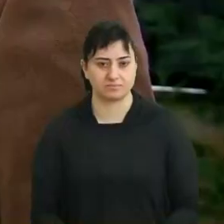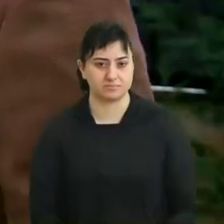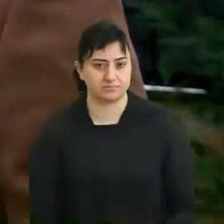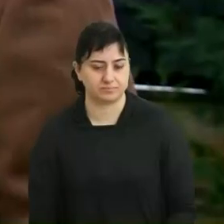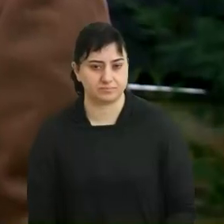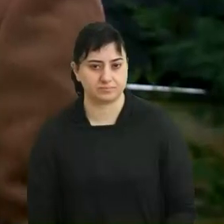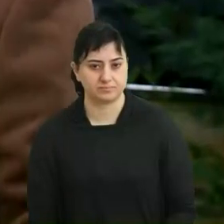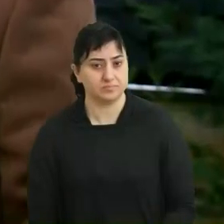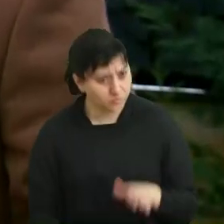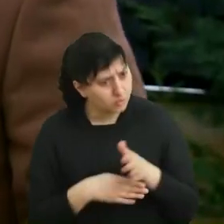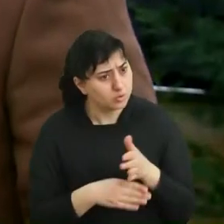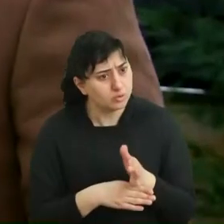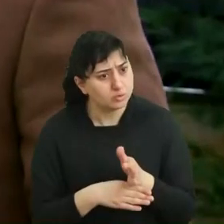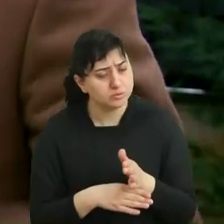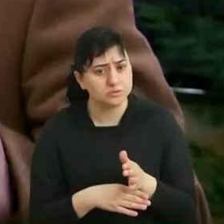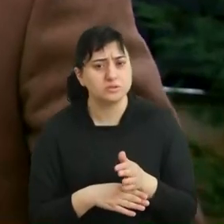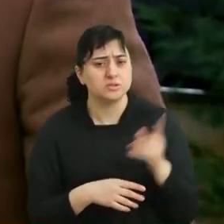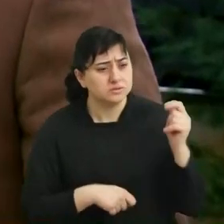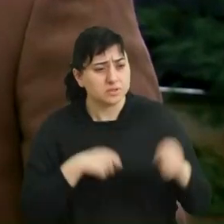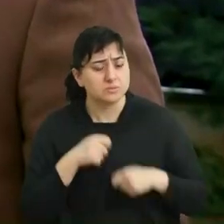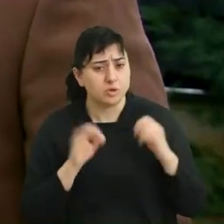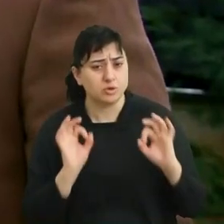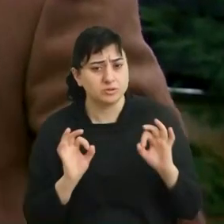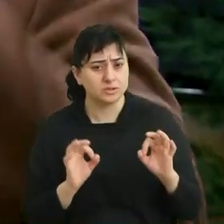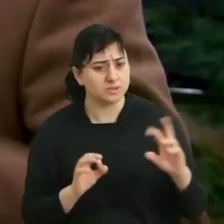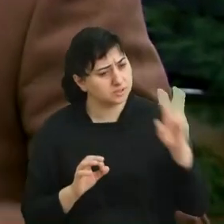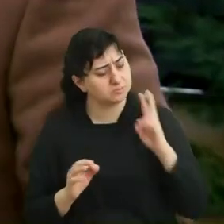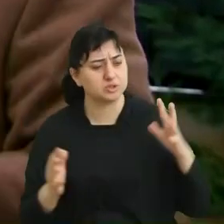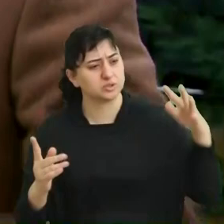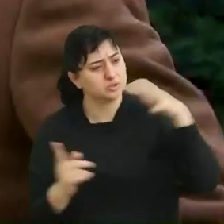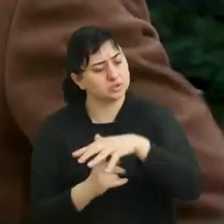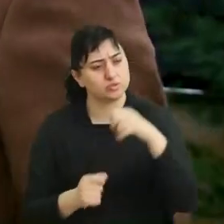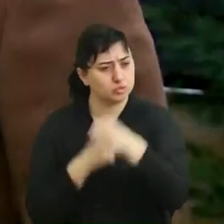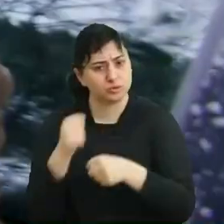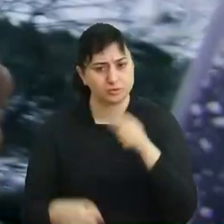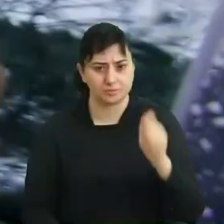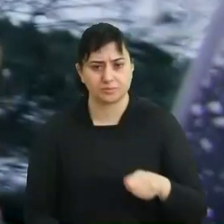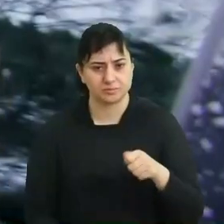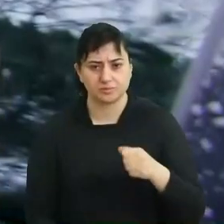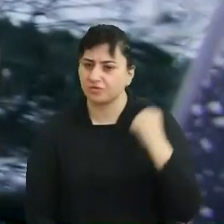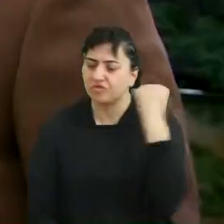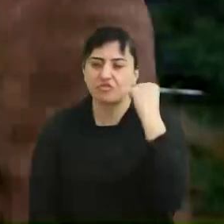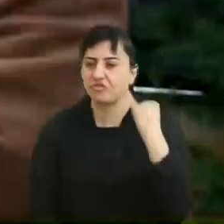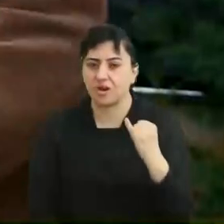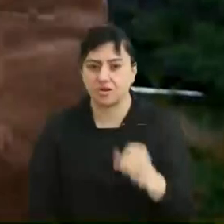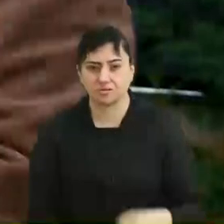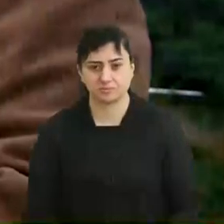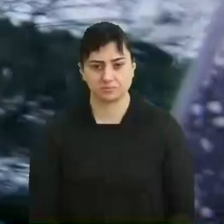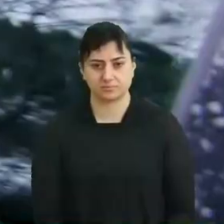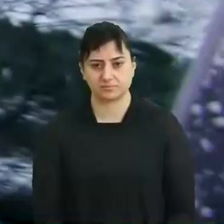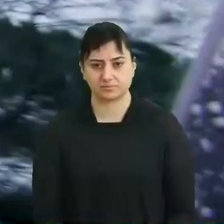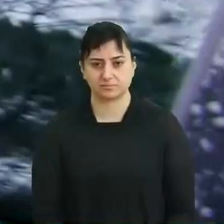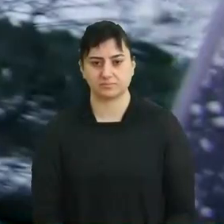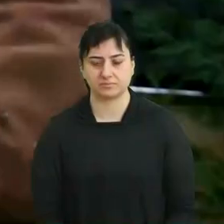söyleyeyim. Değil mi? Değil mi? Eğer saçma sapan bir şeyse ikimiz birden girişelim. Ağzını burnunu kıralım. Çakarım vallahi. Vuracak gibi